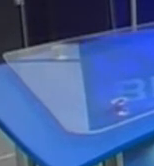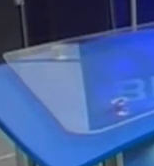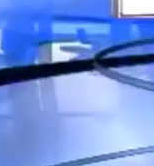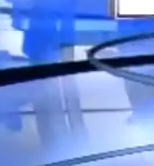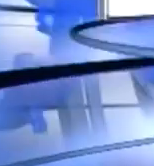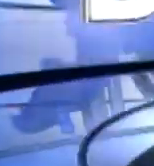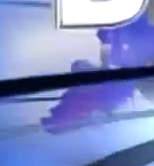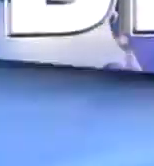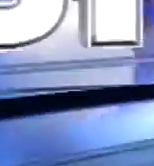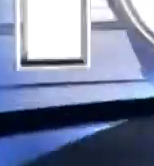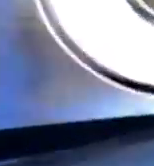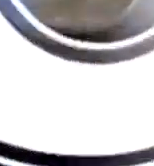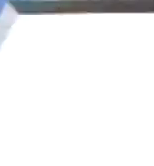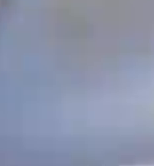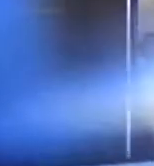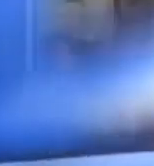подій.